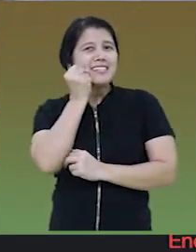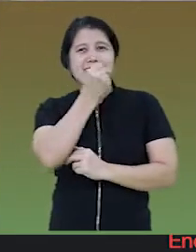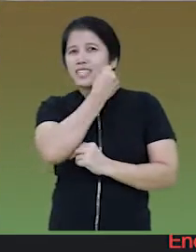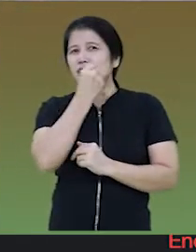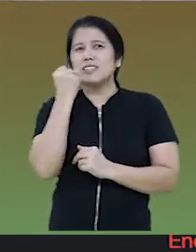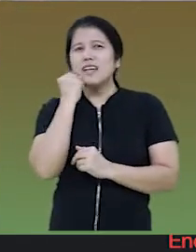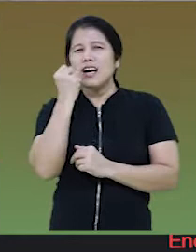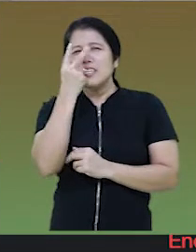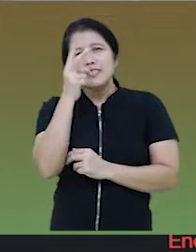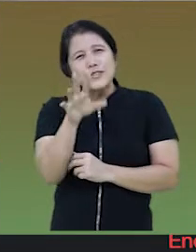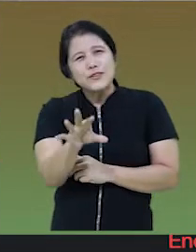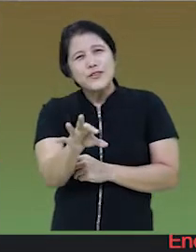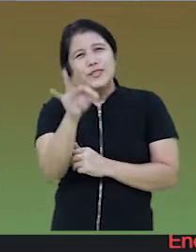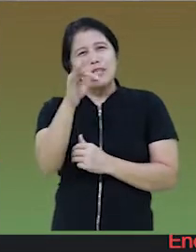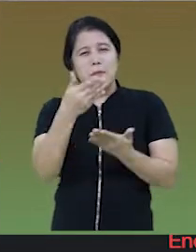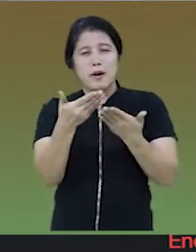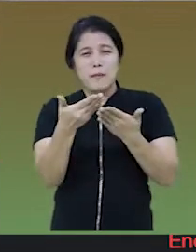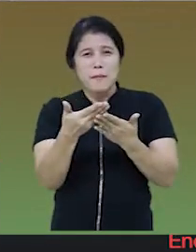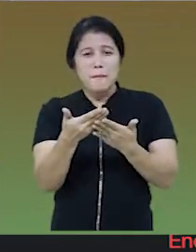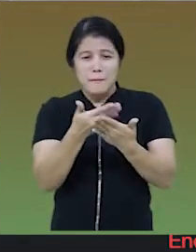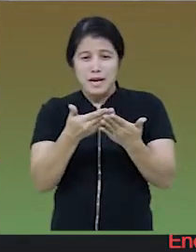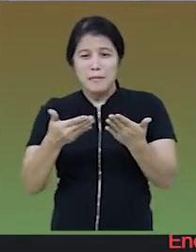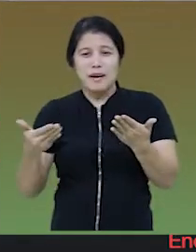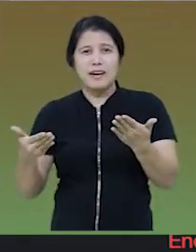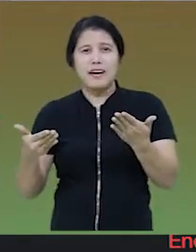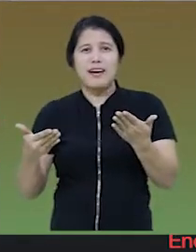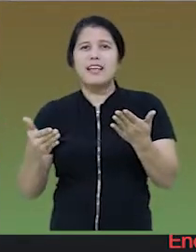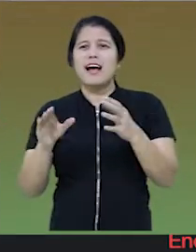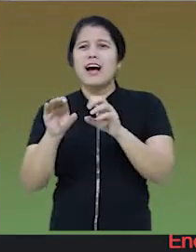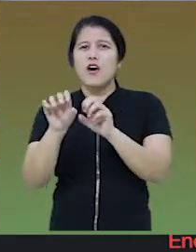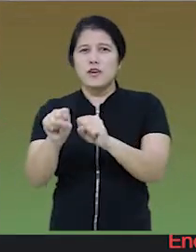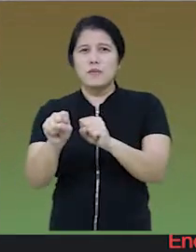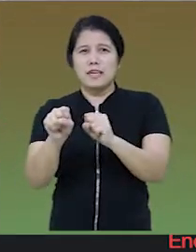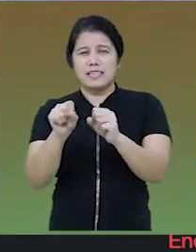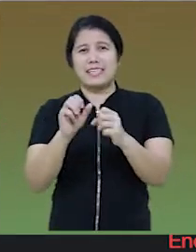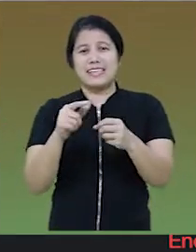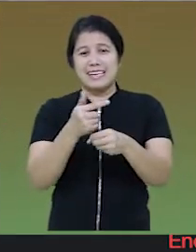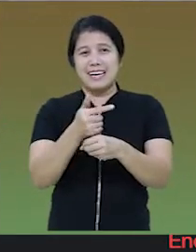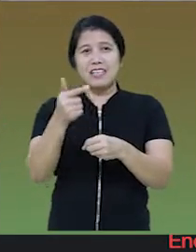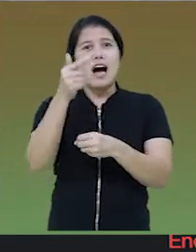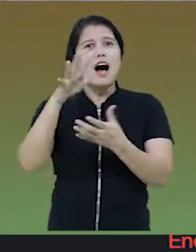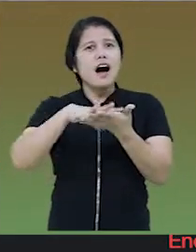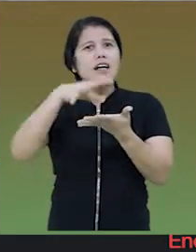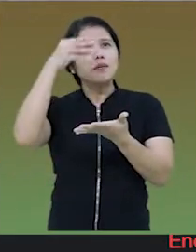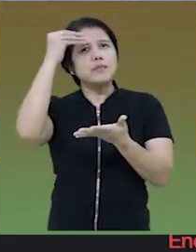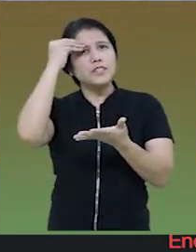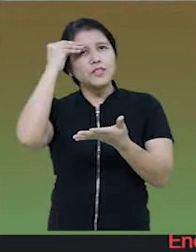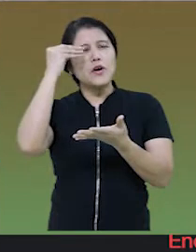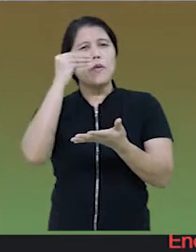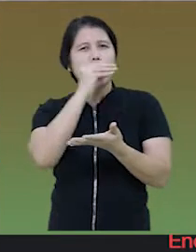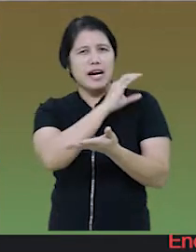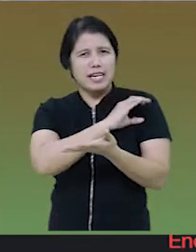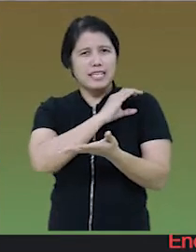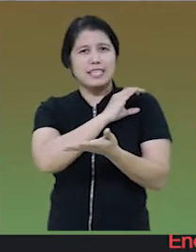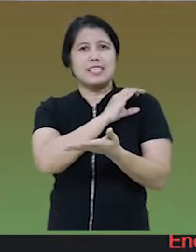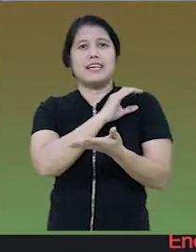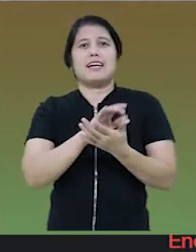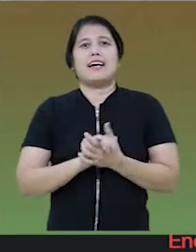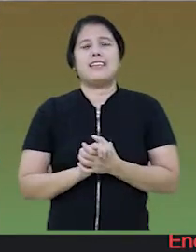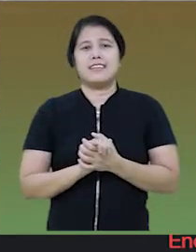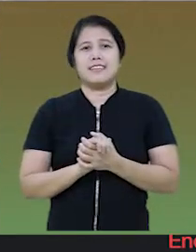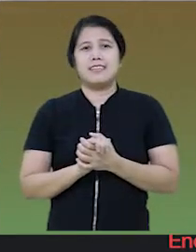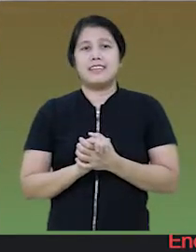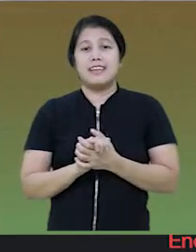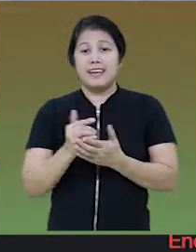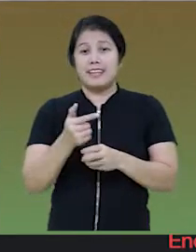sina Shen at Sha na tuklasin ang mga bagay na nag-uokupa ng gas. Alamin din ninyo ang mga katangian